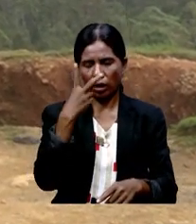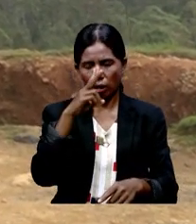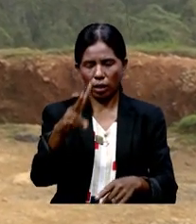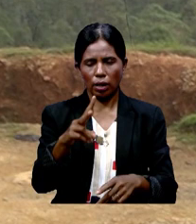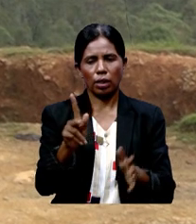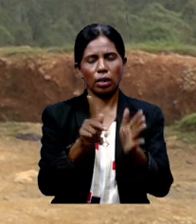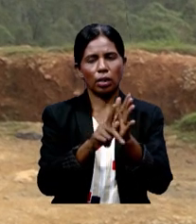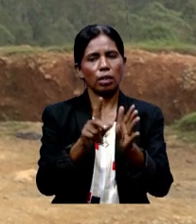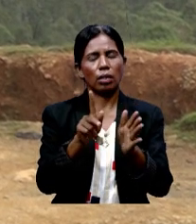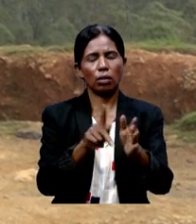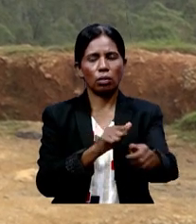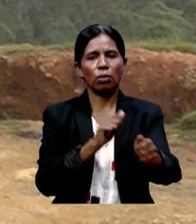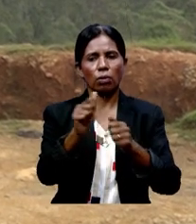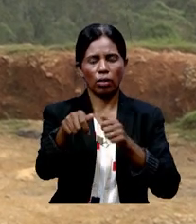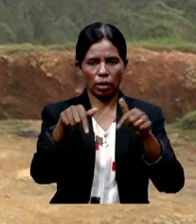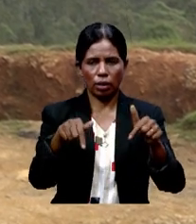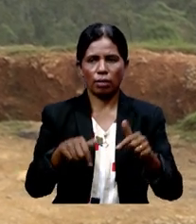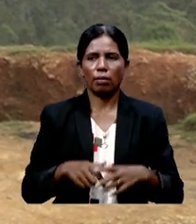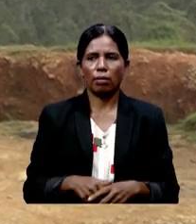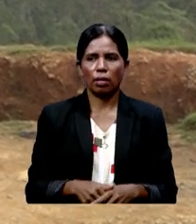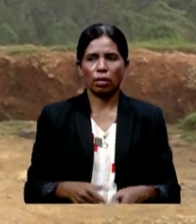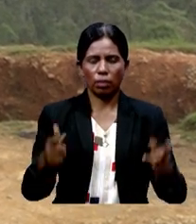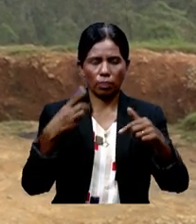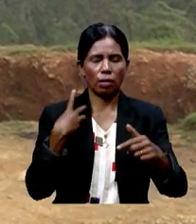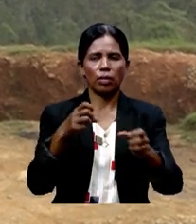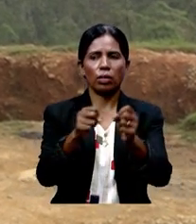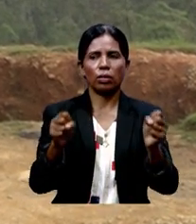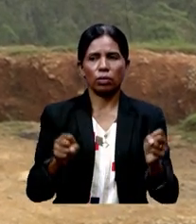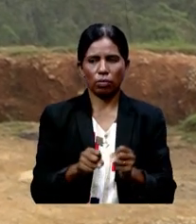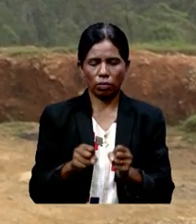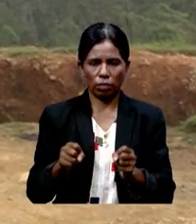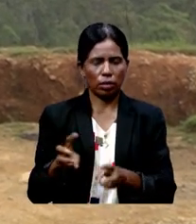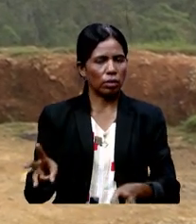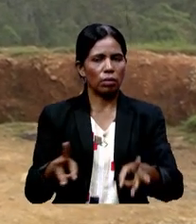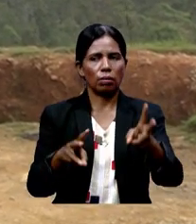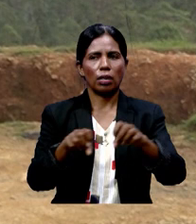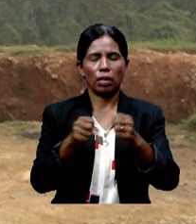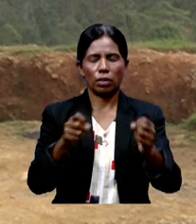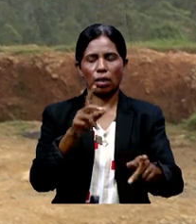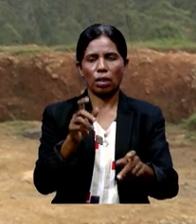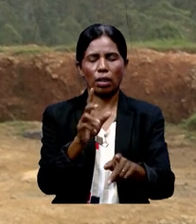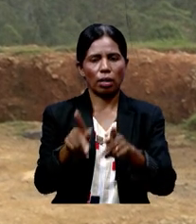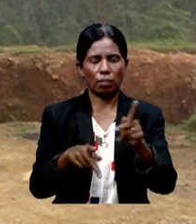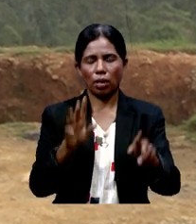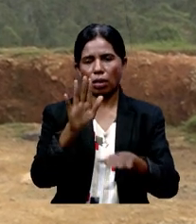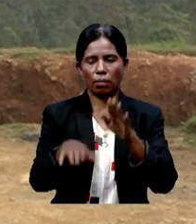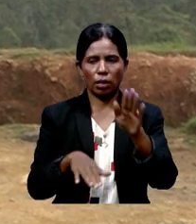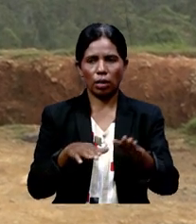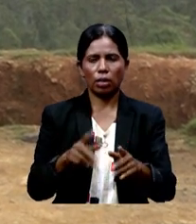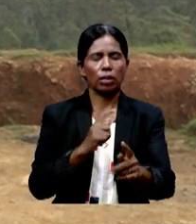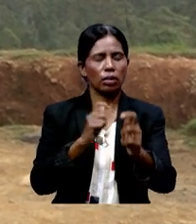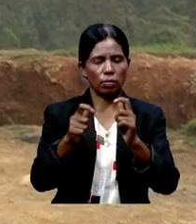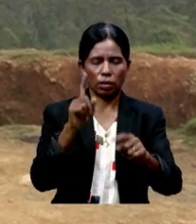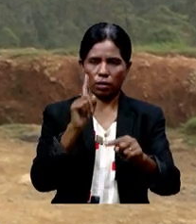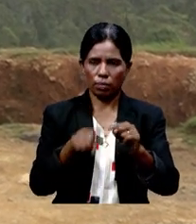adiak mebe yene ba to yene Atau tu amna suku istirahat maka halo komandan ladia. Ho transport dit ni